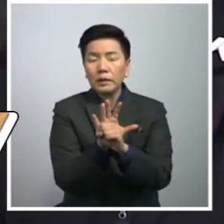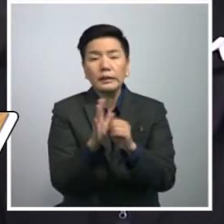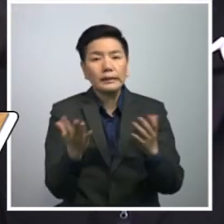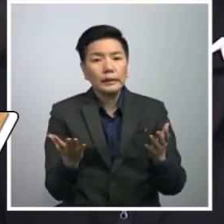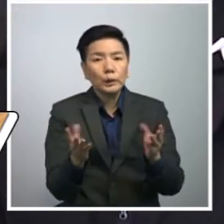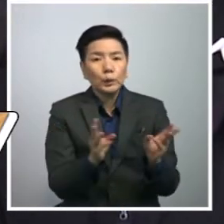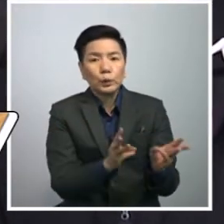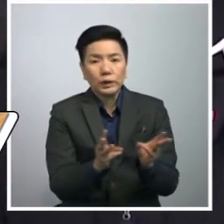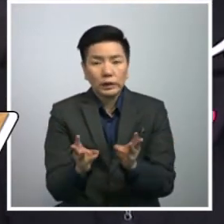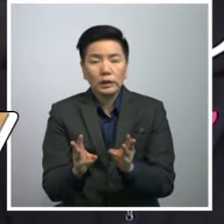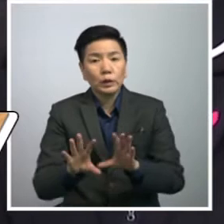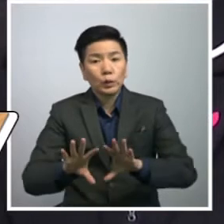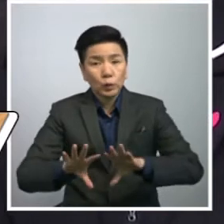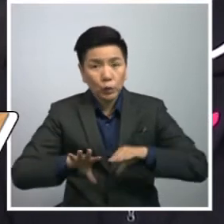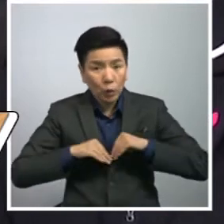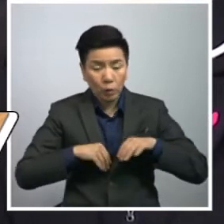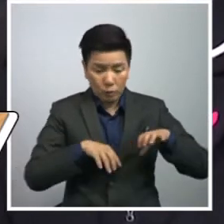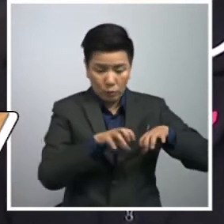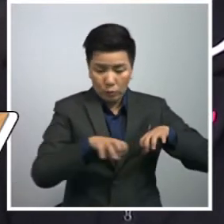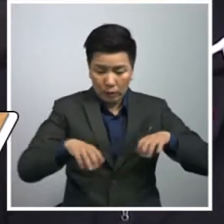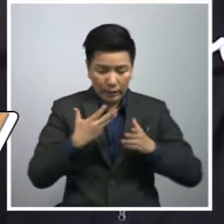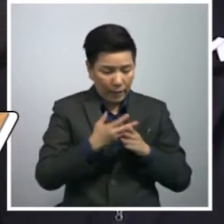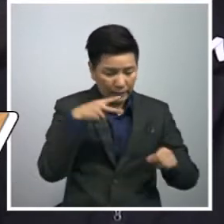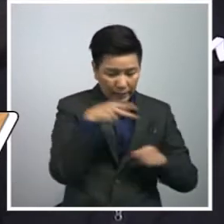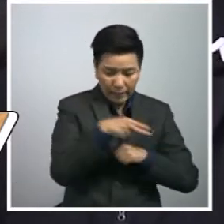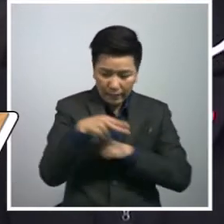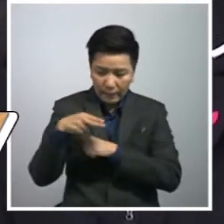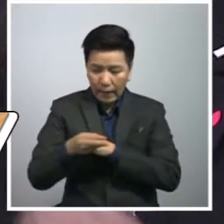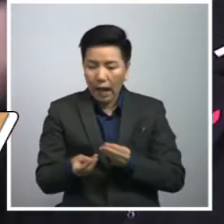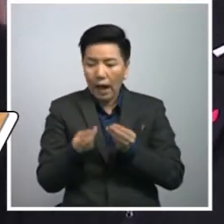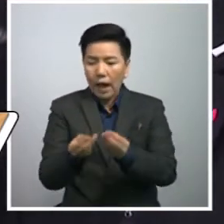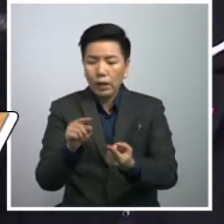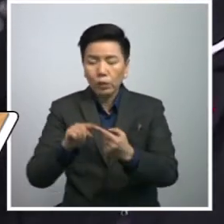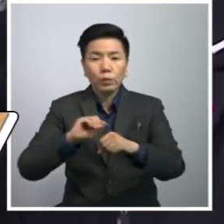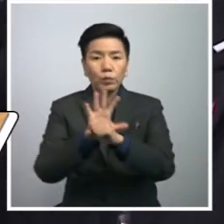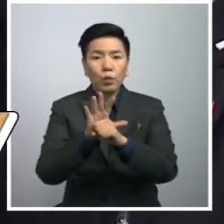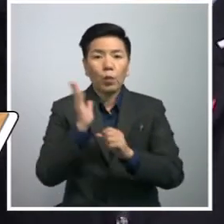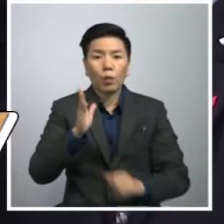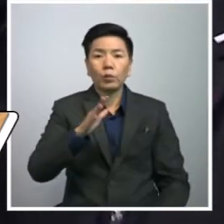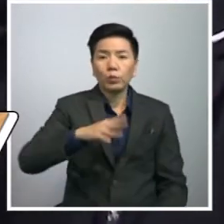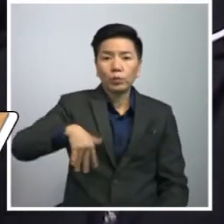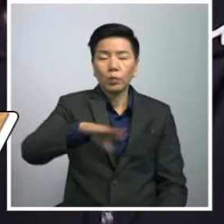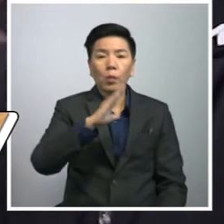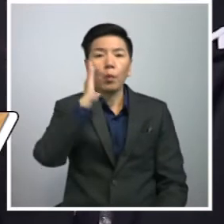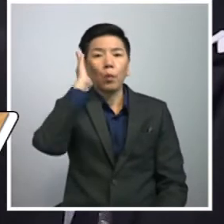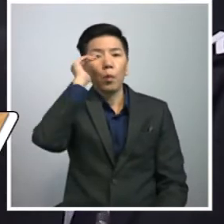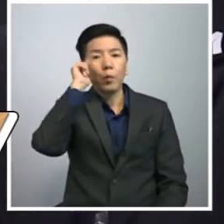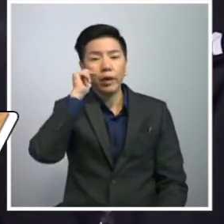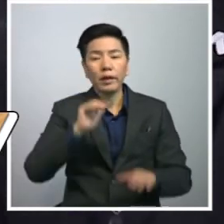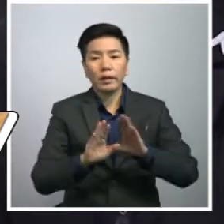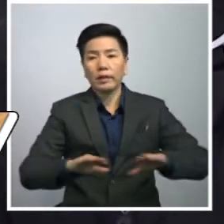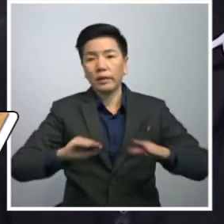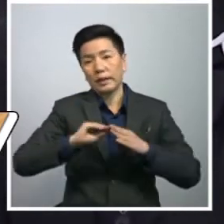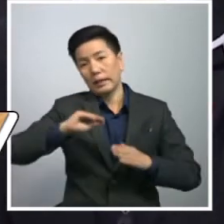ลักเกณฑ์คือยอมทุกหน่วยยอมตัดงบประมาณเพื่อโควิดน้องๆทุกคนพ่อแม่ผู้ปกครองน